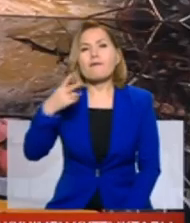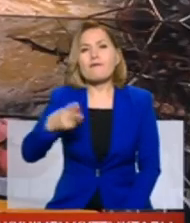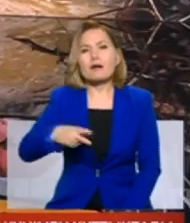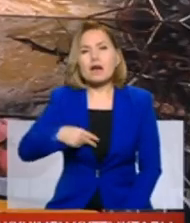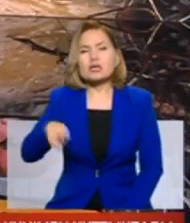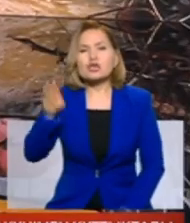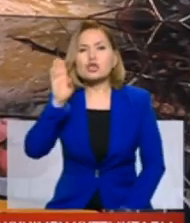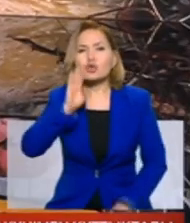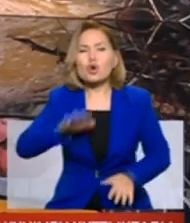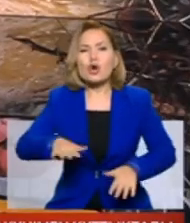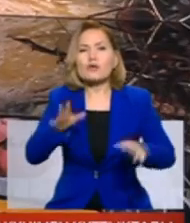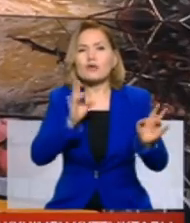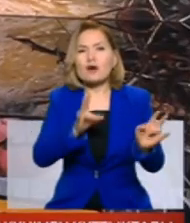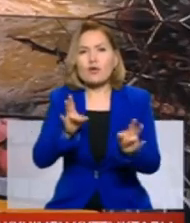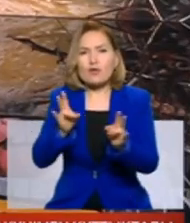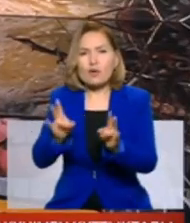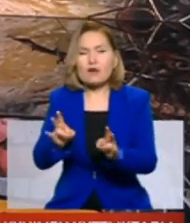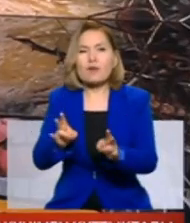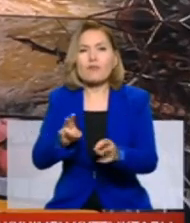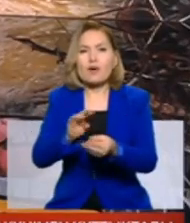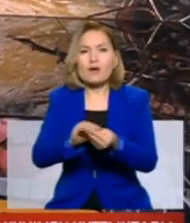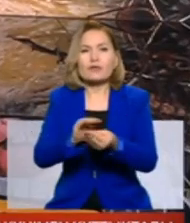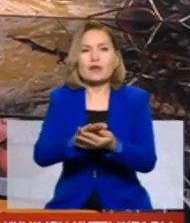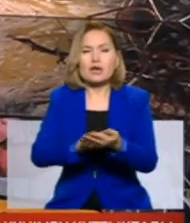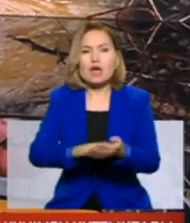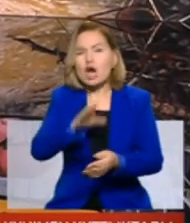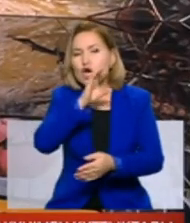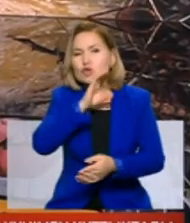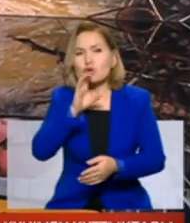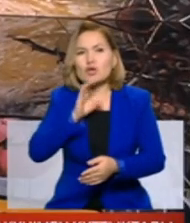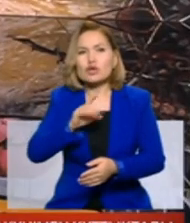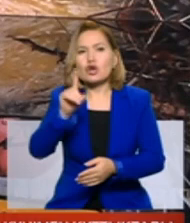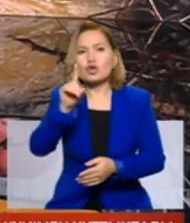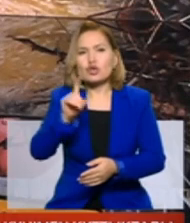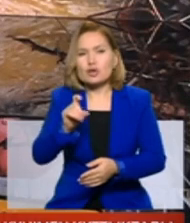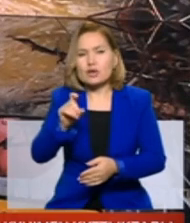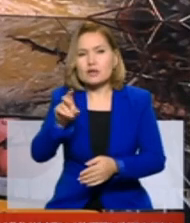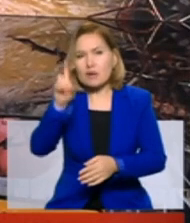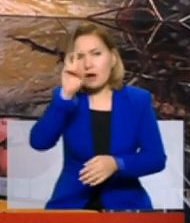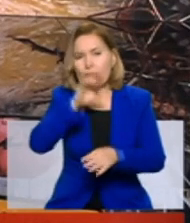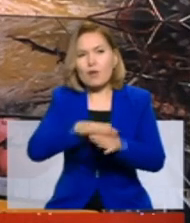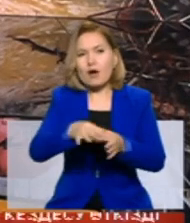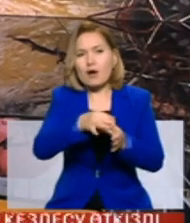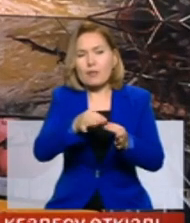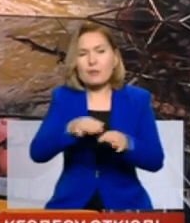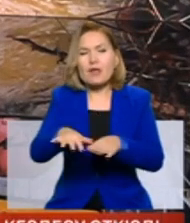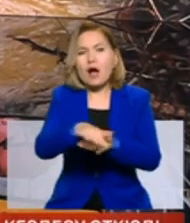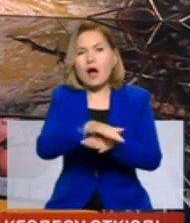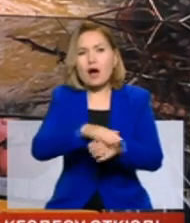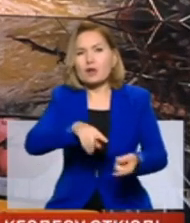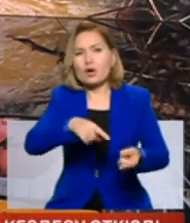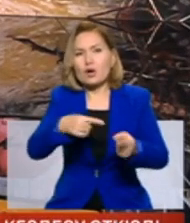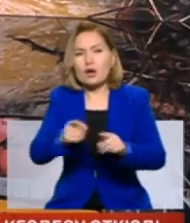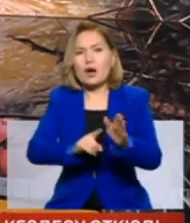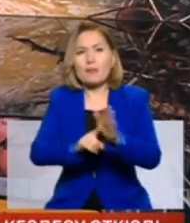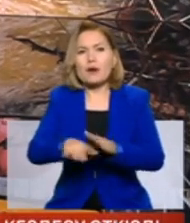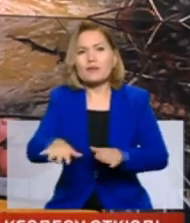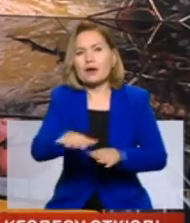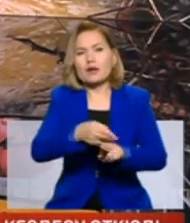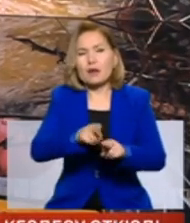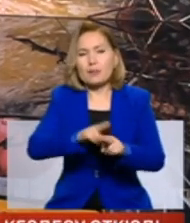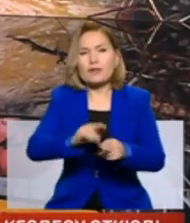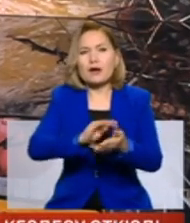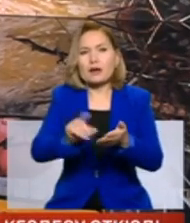Францияда су тасқынмен күрес жалғасып жатыр. Елдің солтүстігінде 100-ден астам елді мекеннің халқын көшіруге тура келген. Аймақтағы